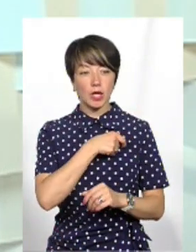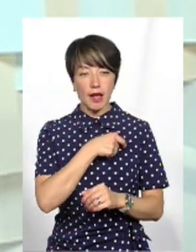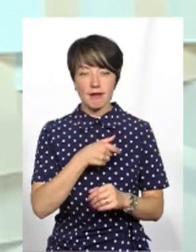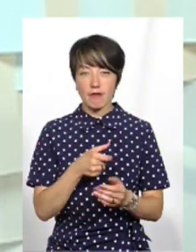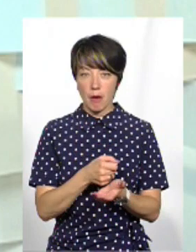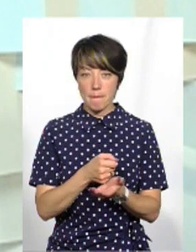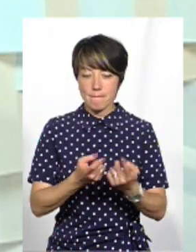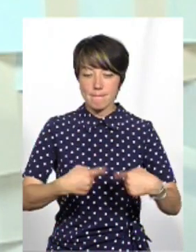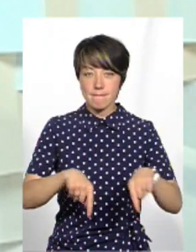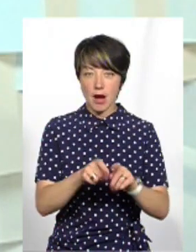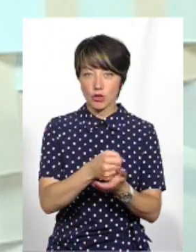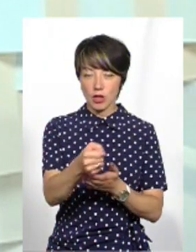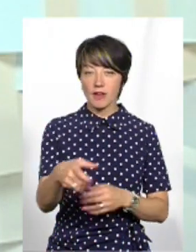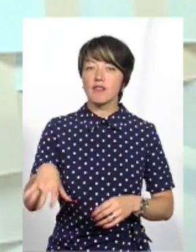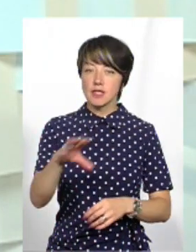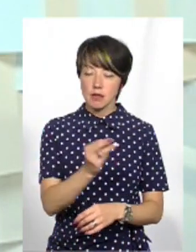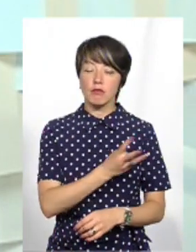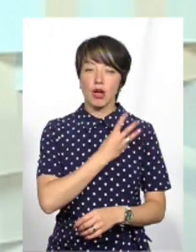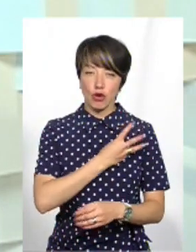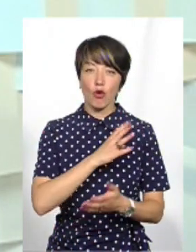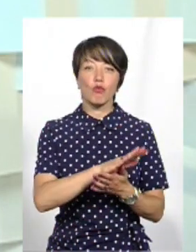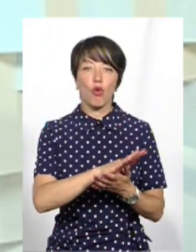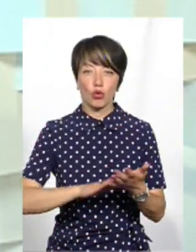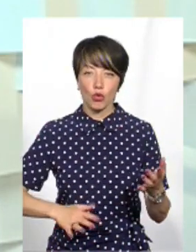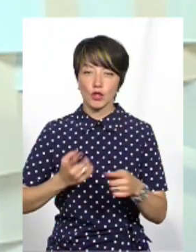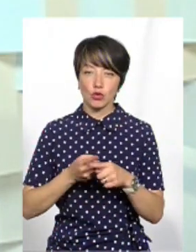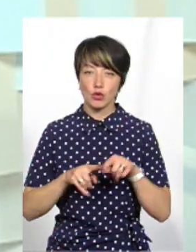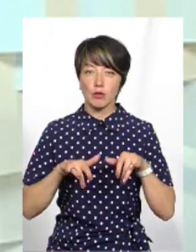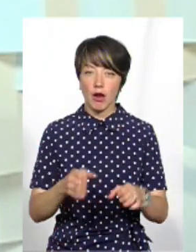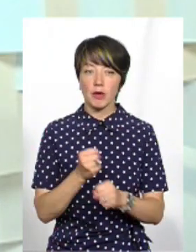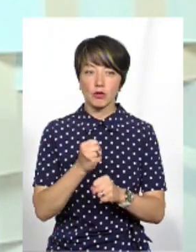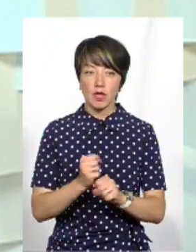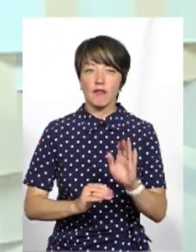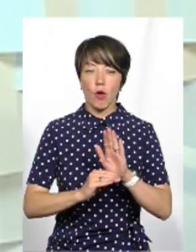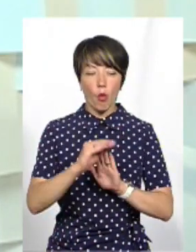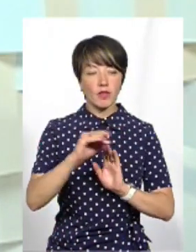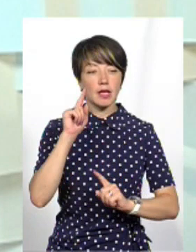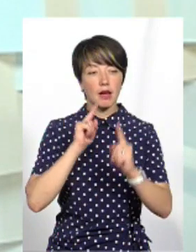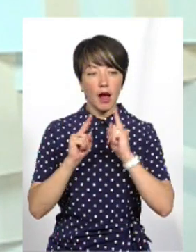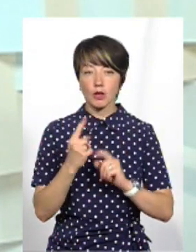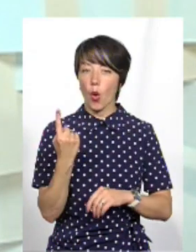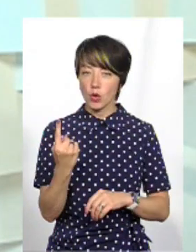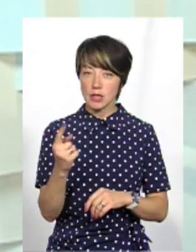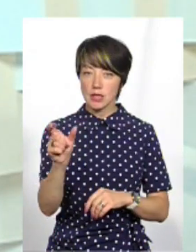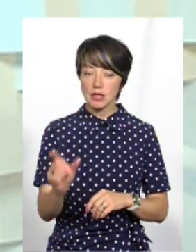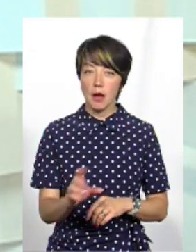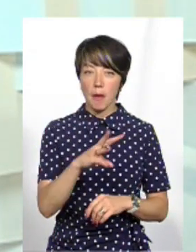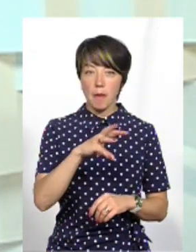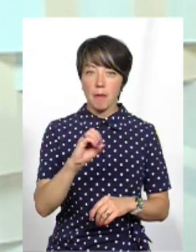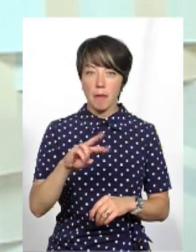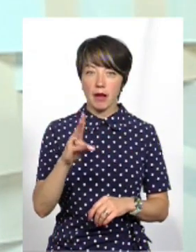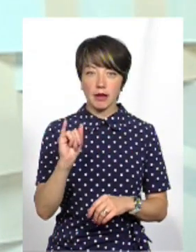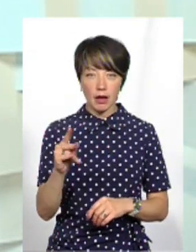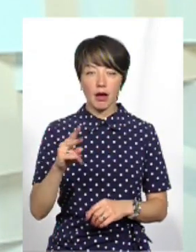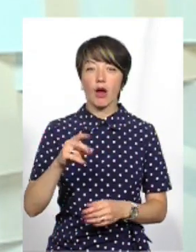депутатів-мажоритарників. Усі вони заявили про бажання продовжити цю справу, працювати у Верховній Раді. Тільки один із них, Сергій Мельник,